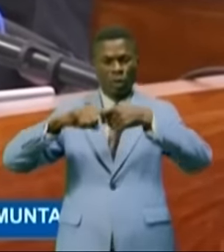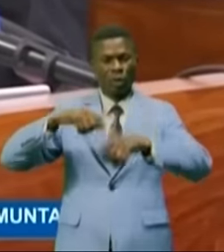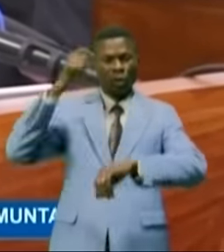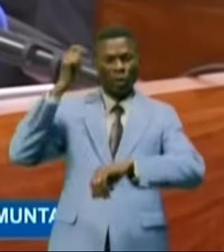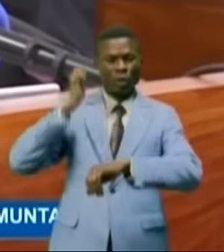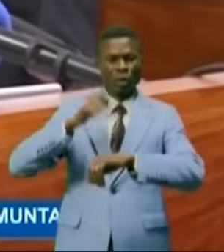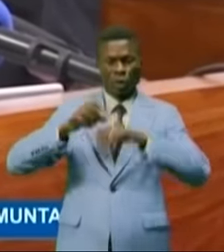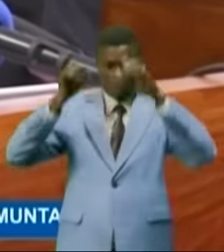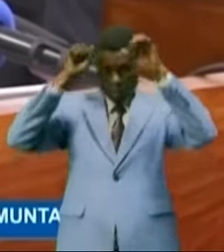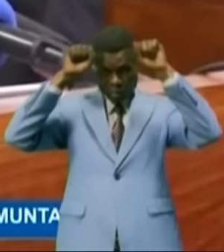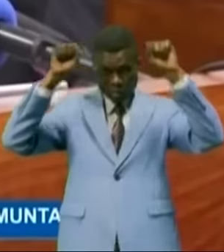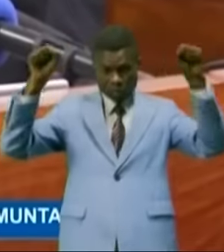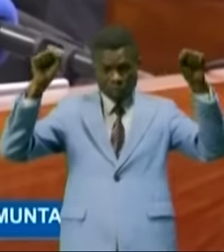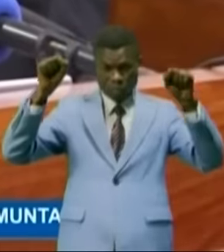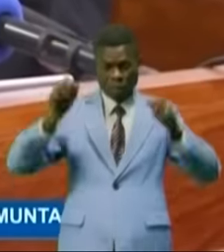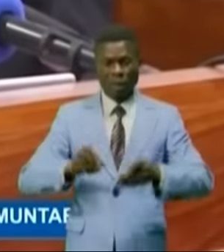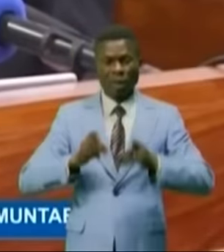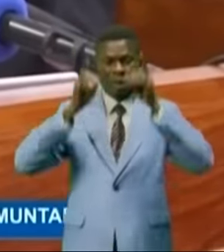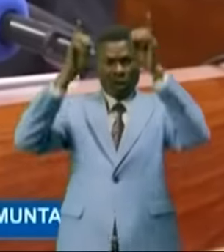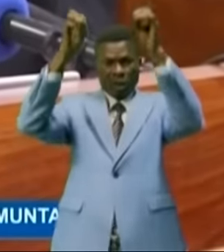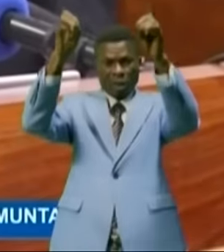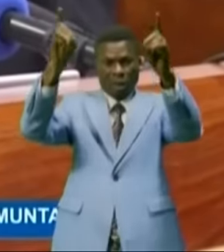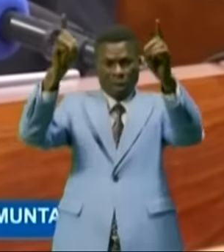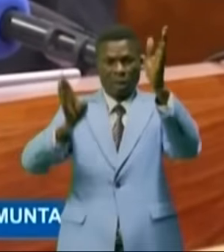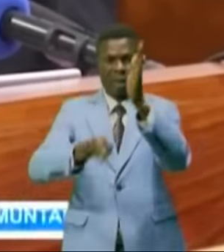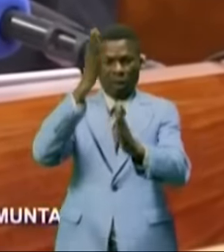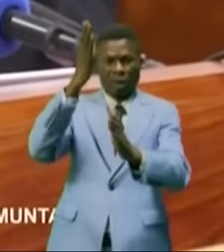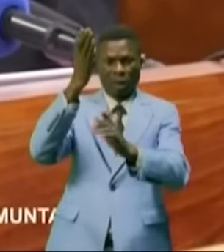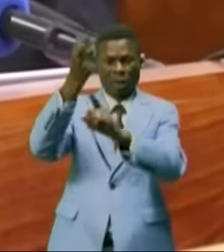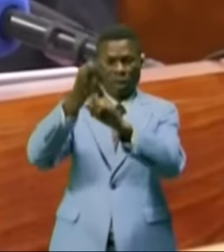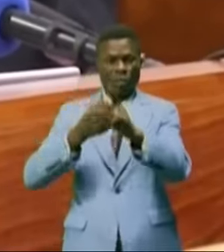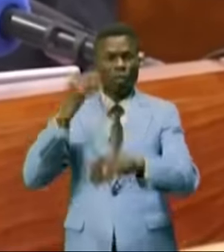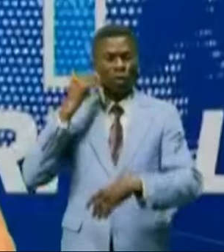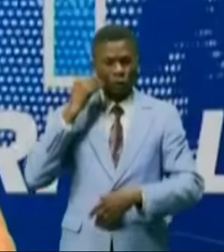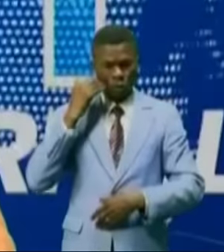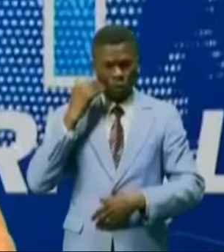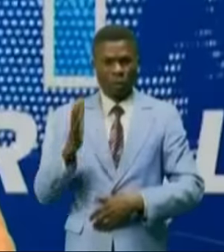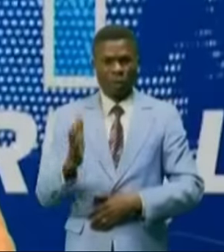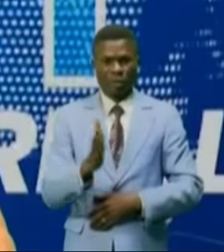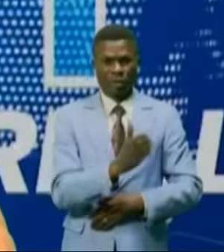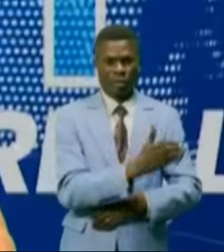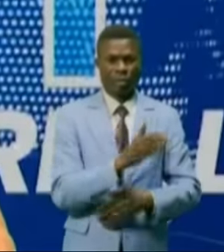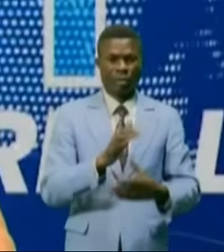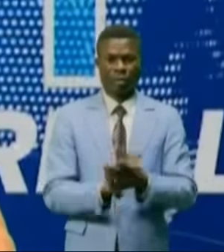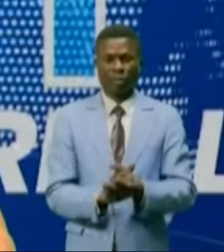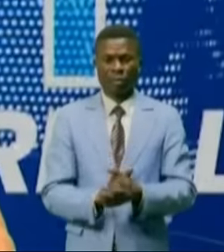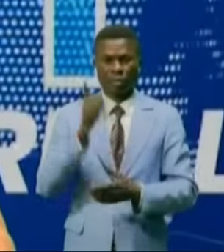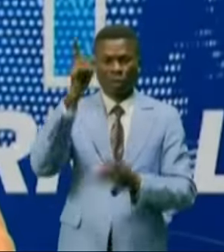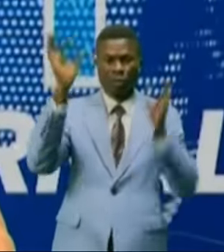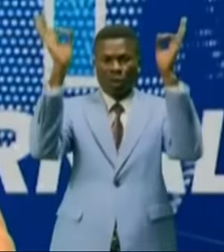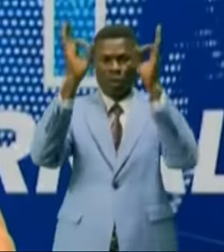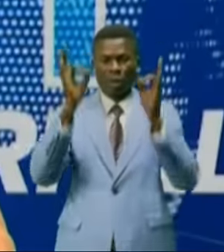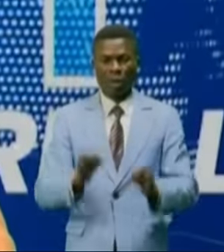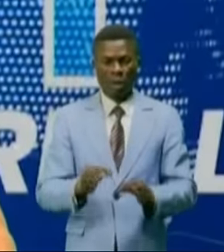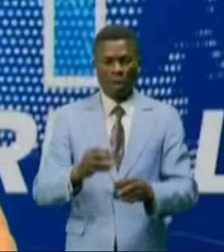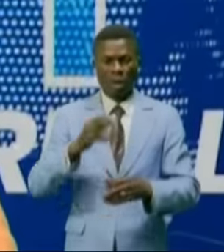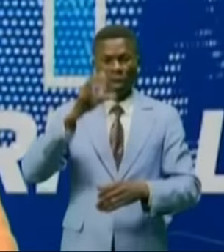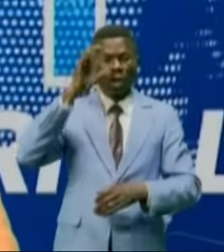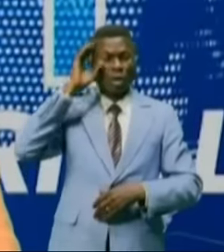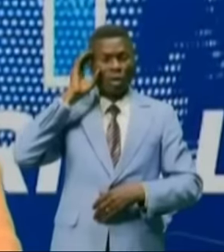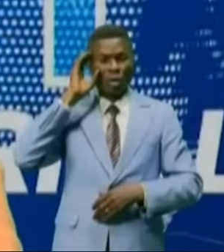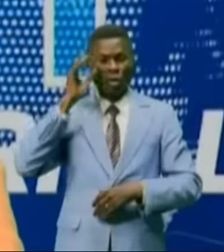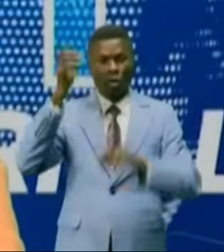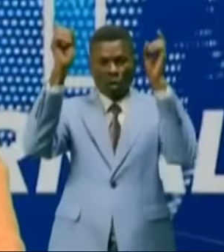juge président et renvoyée au 14 de ce mois. Premier forum Corée-Afrique sur